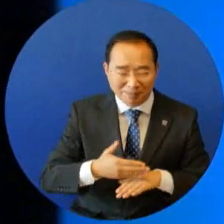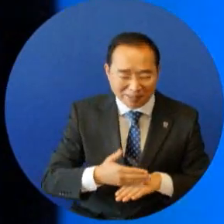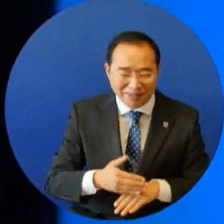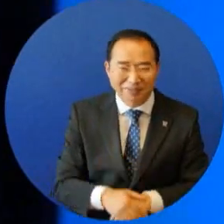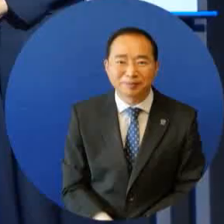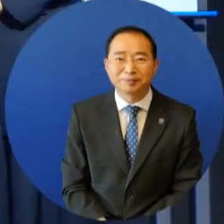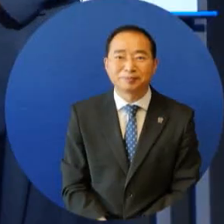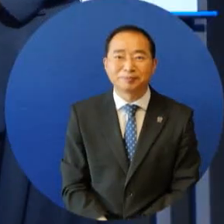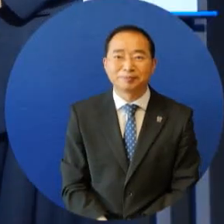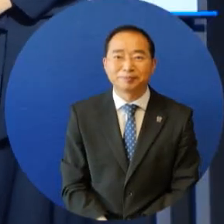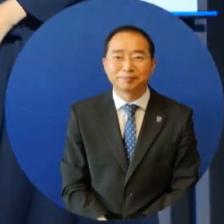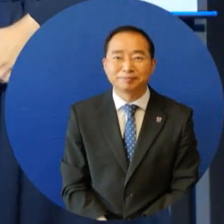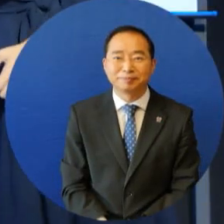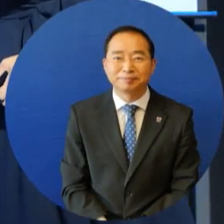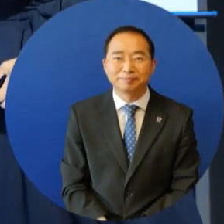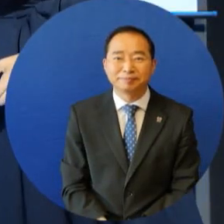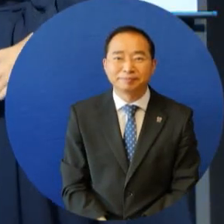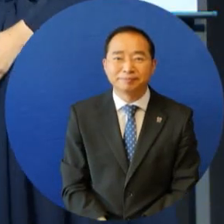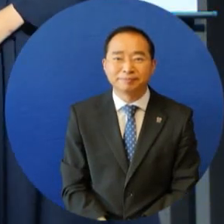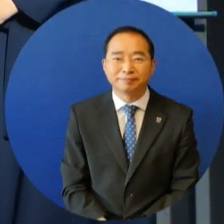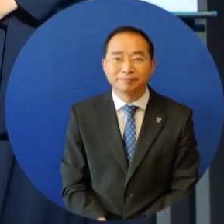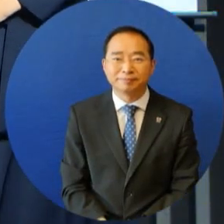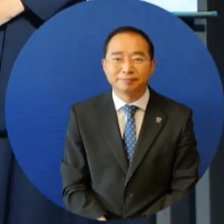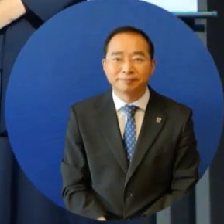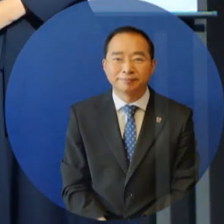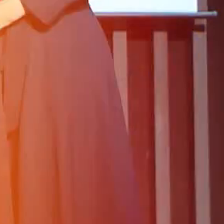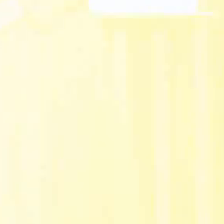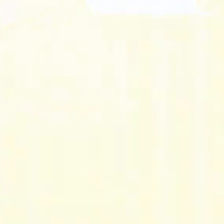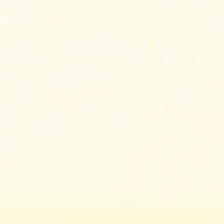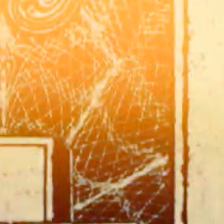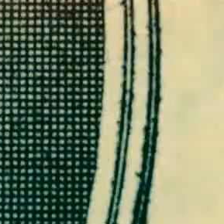많이 배웠습니다. 오늘 감사합니다. 네, 감사합니다.